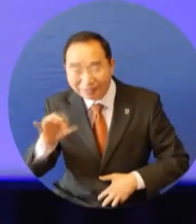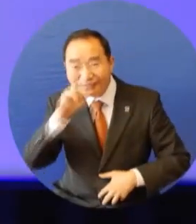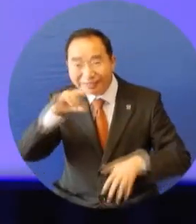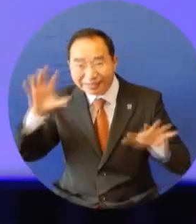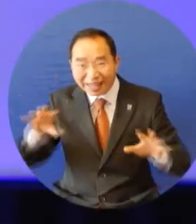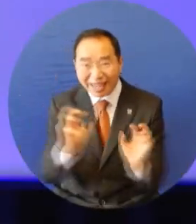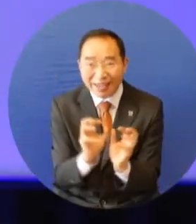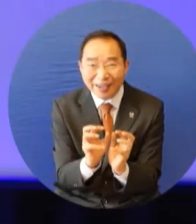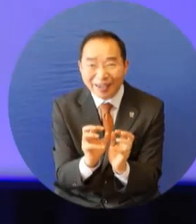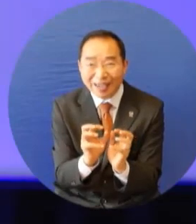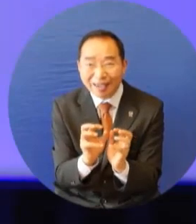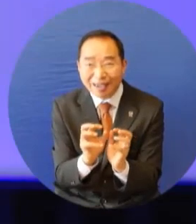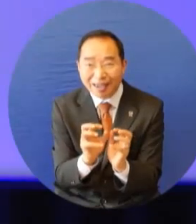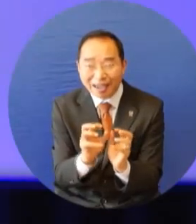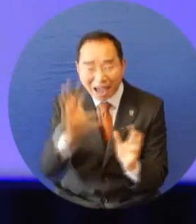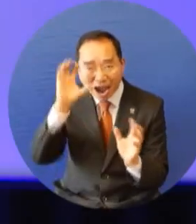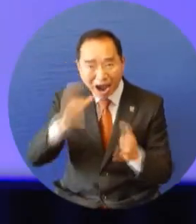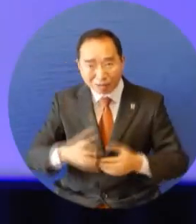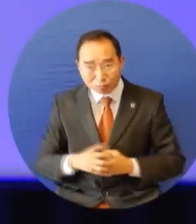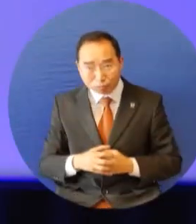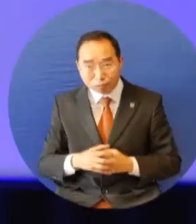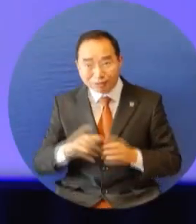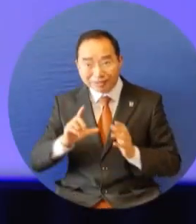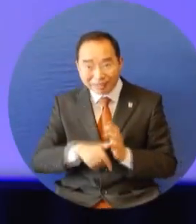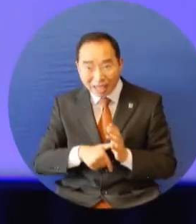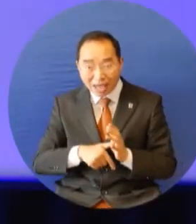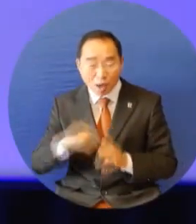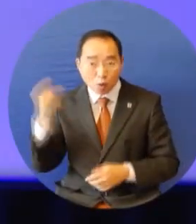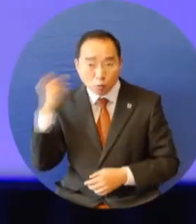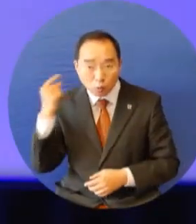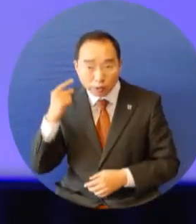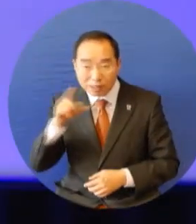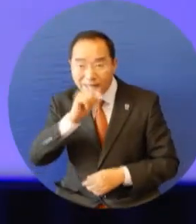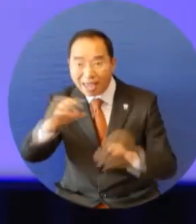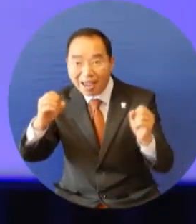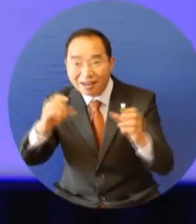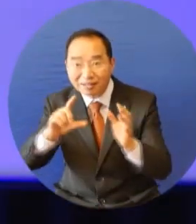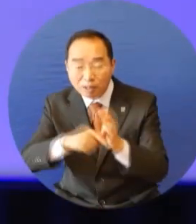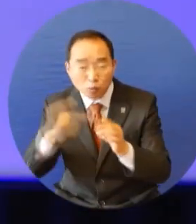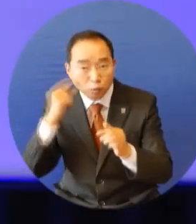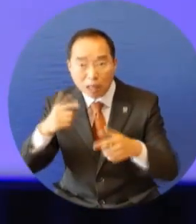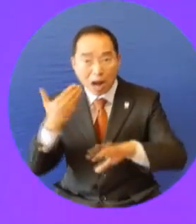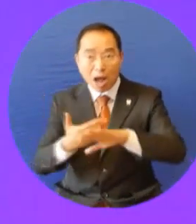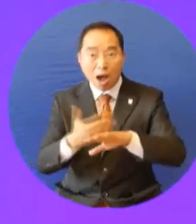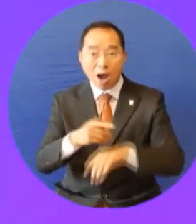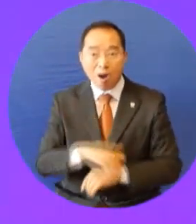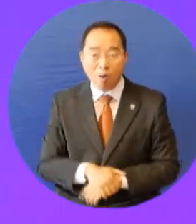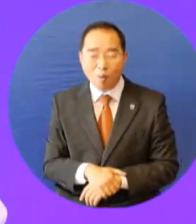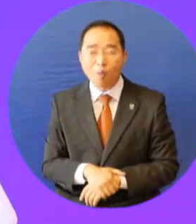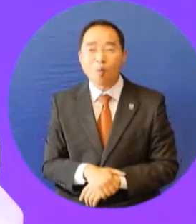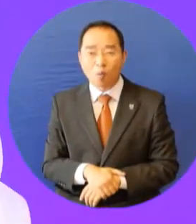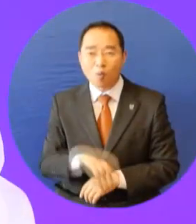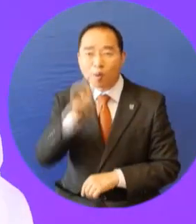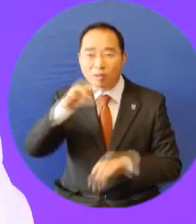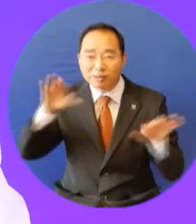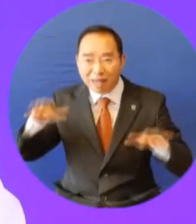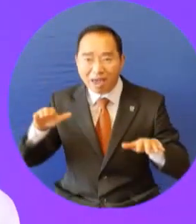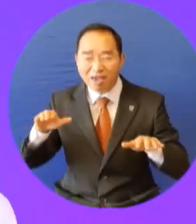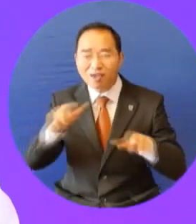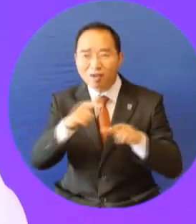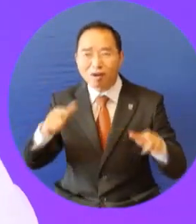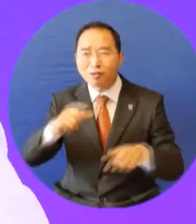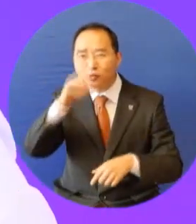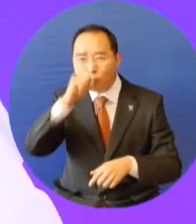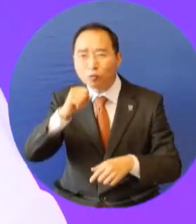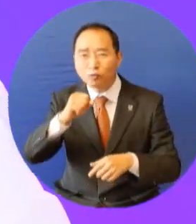소리하고 봄날의 사랑의 이 알을 품을 때 소리하고 다릅니다. 그래서 이 새들한테도